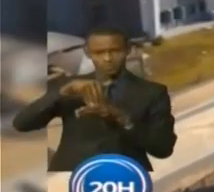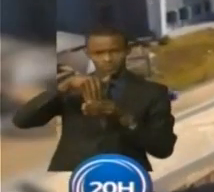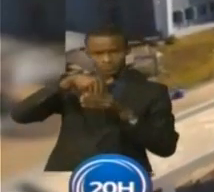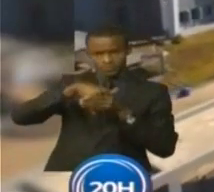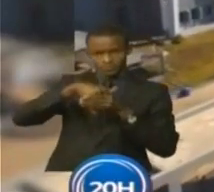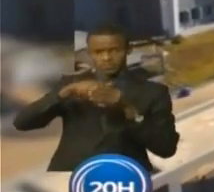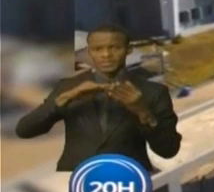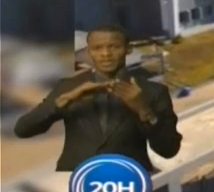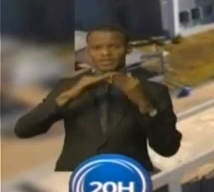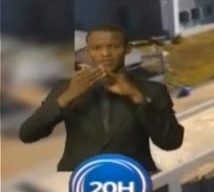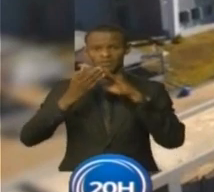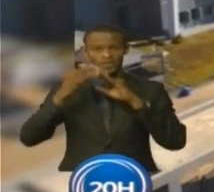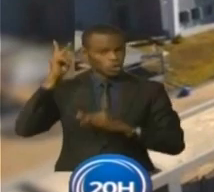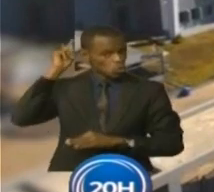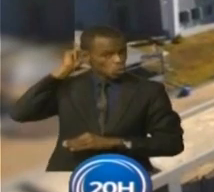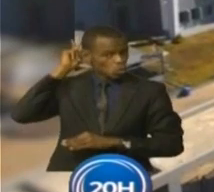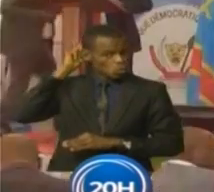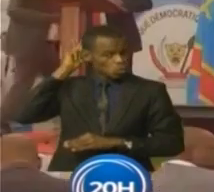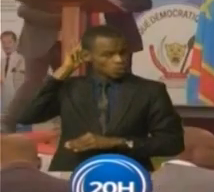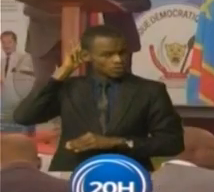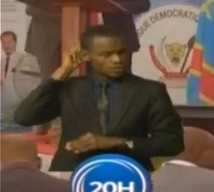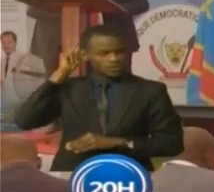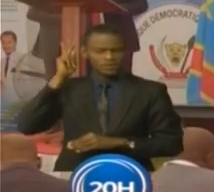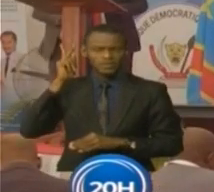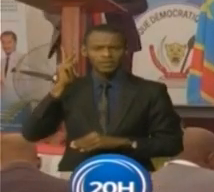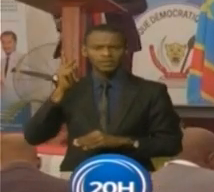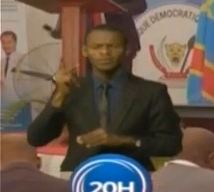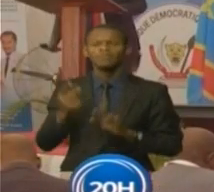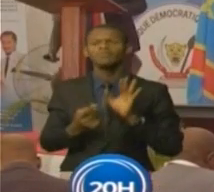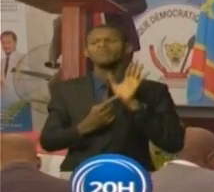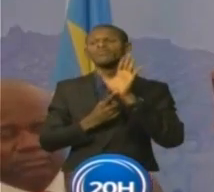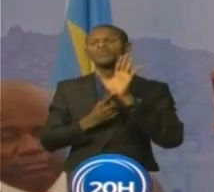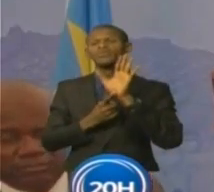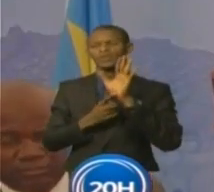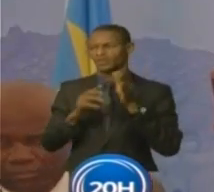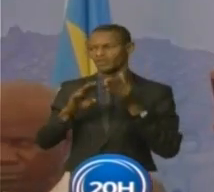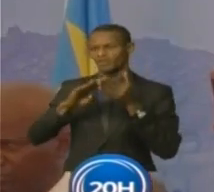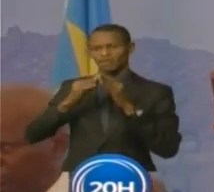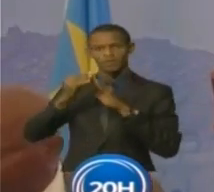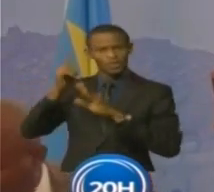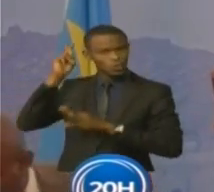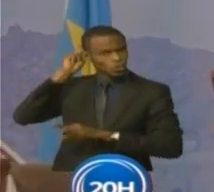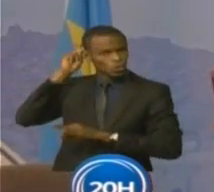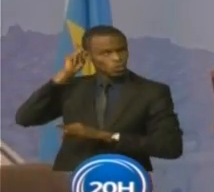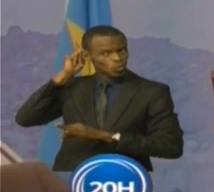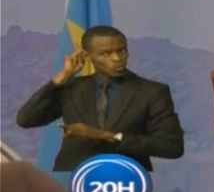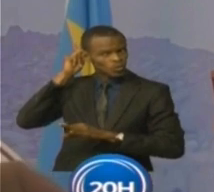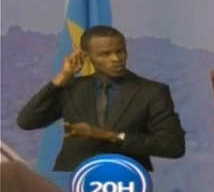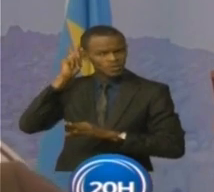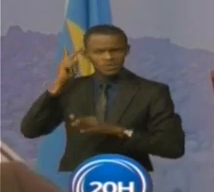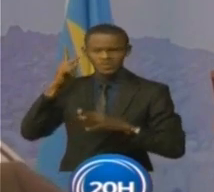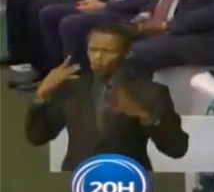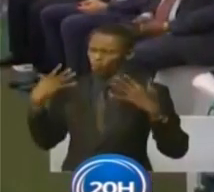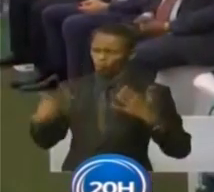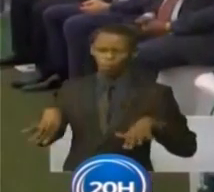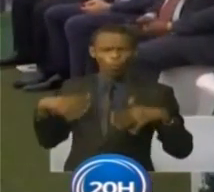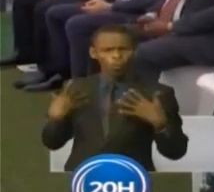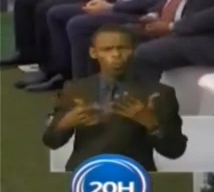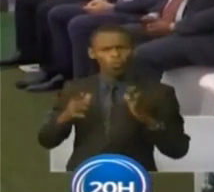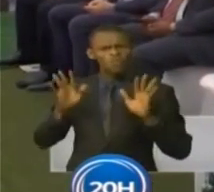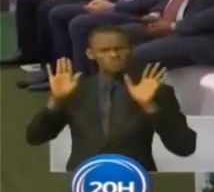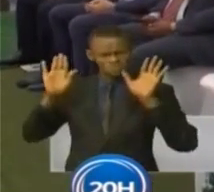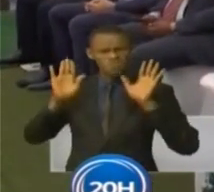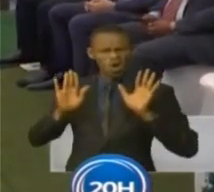Eldorado du corridor sud de la RDC SADC, c'est le thème de la 7e édition du forum Expo Béton ayant ouvert ses portes ce